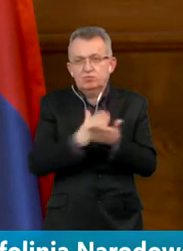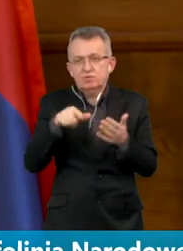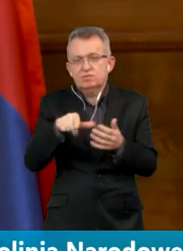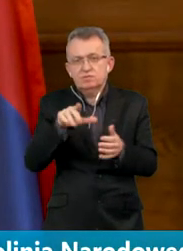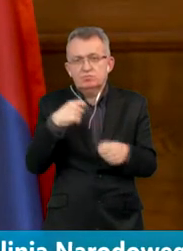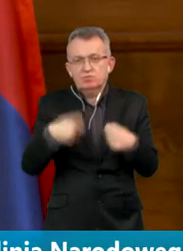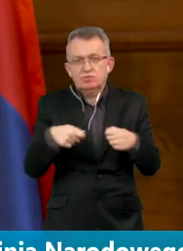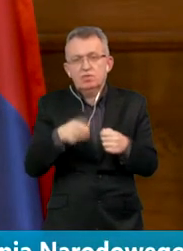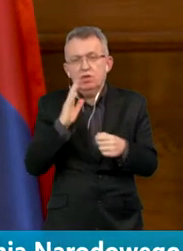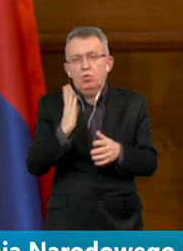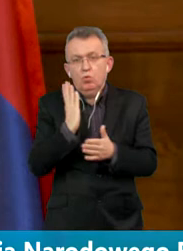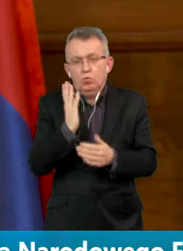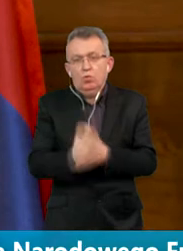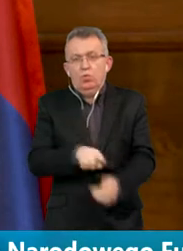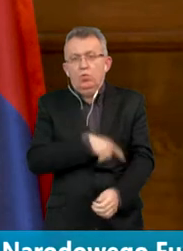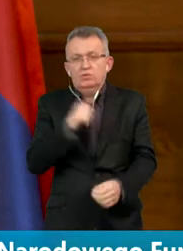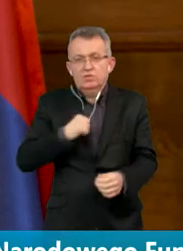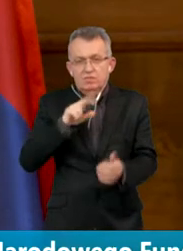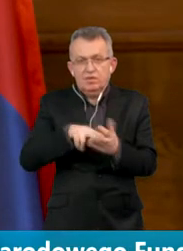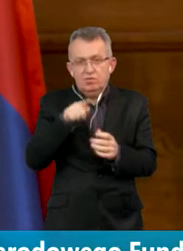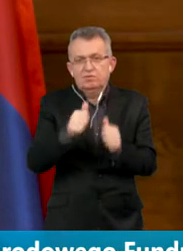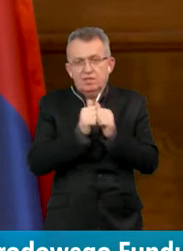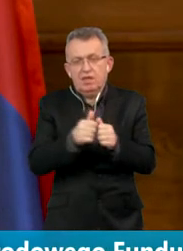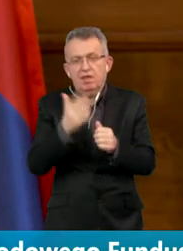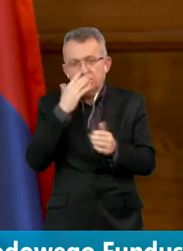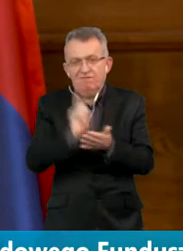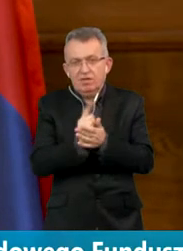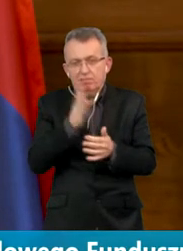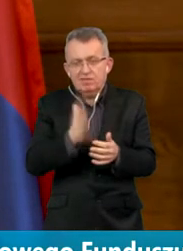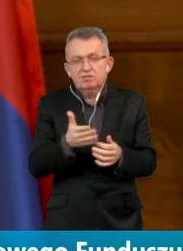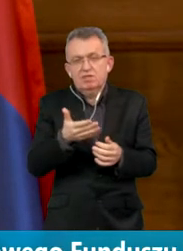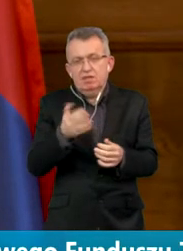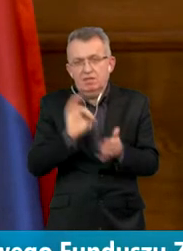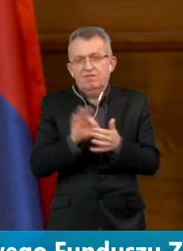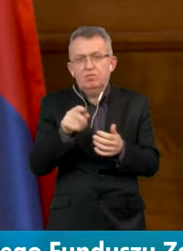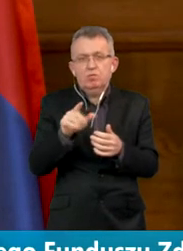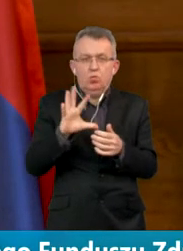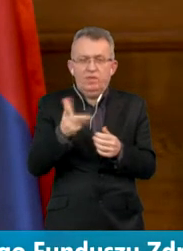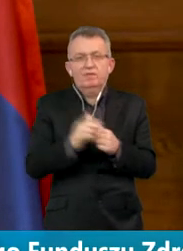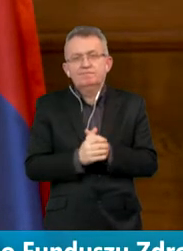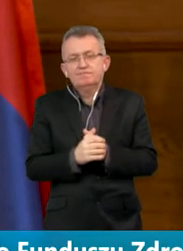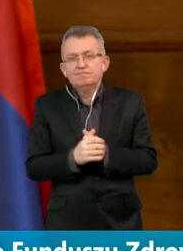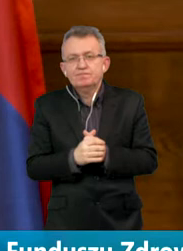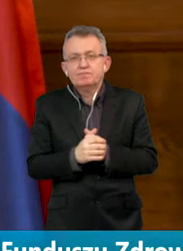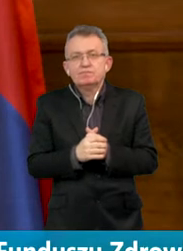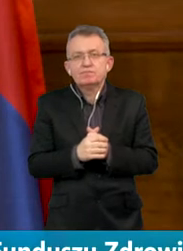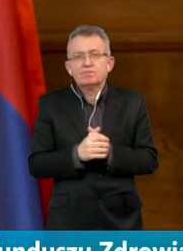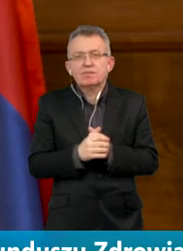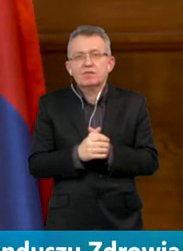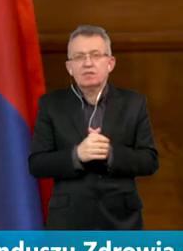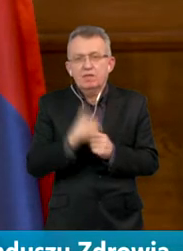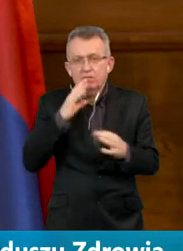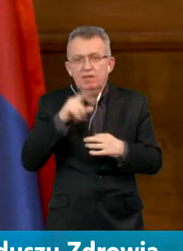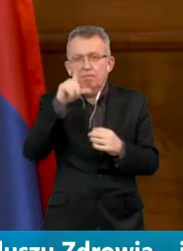w tej części Szczecina. Długo czekamy na to zadanie, ale myślę, że efekt końcowy będzie rzeczywiście udany. Pan